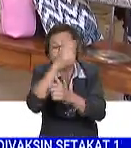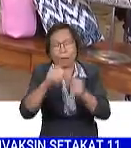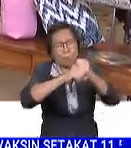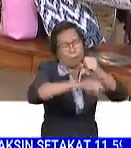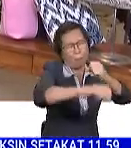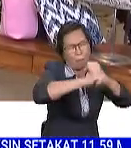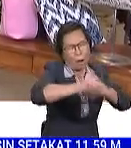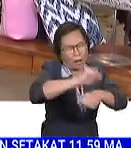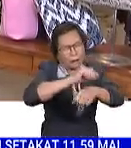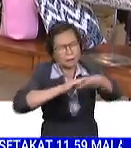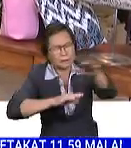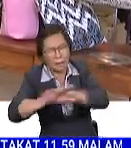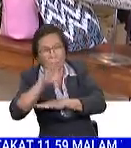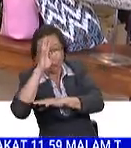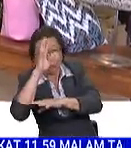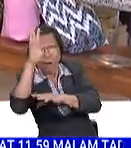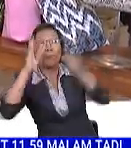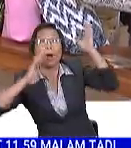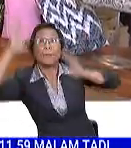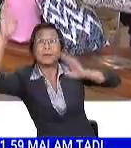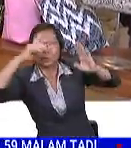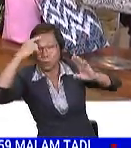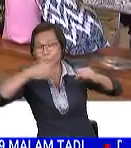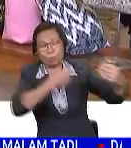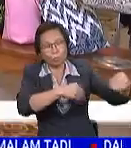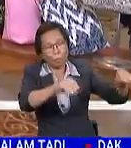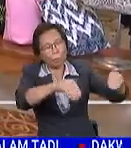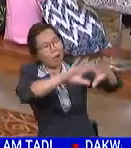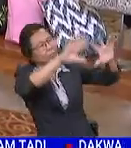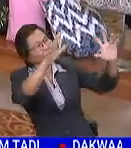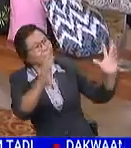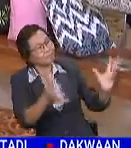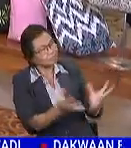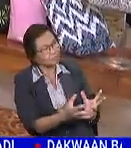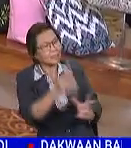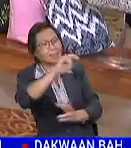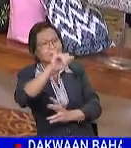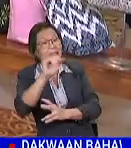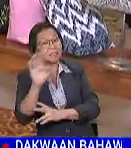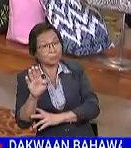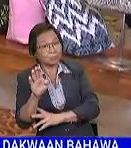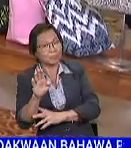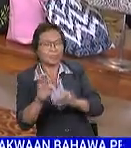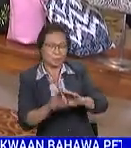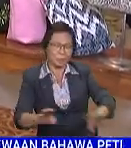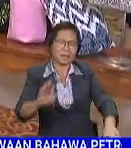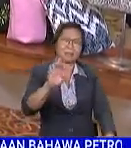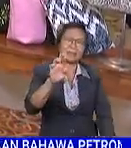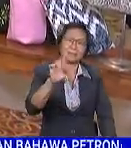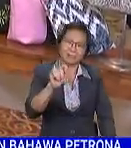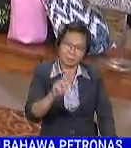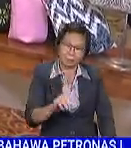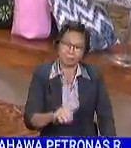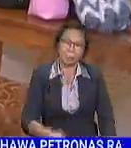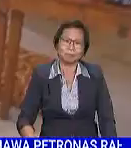hasil industri kreatif di Malaysia untuk kepasaran antarabangsa. Muhammad Najib Mashur, Berita RTM.